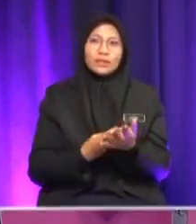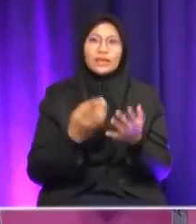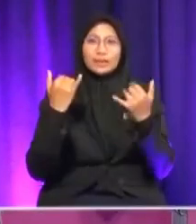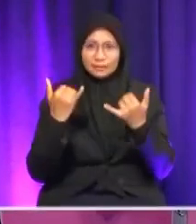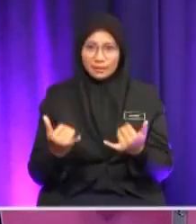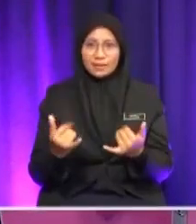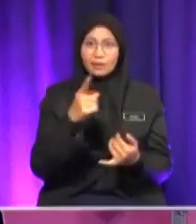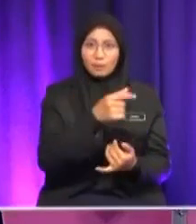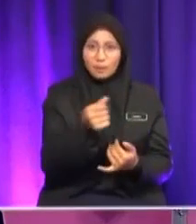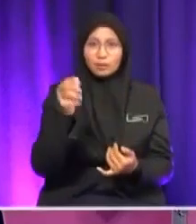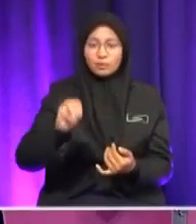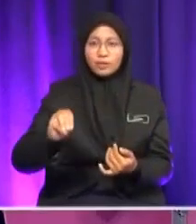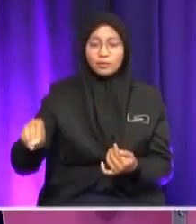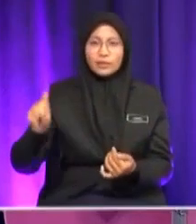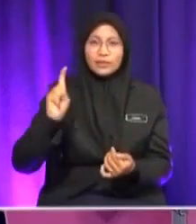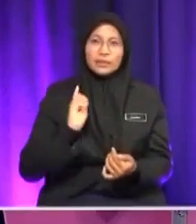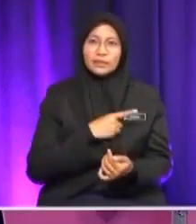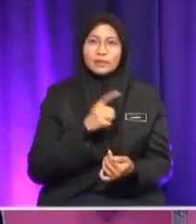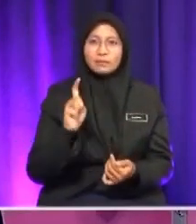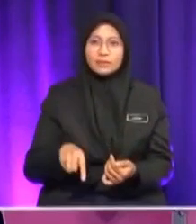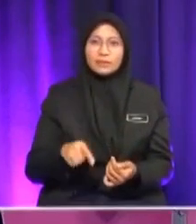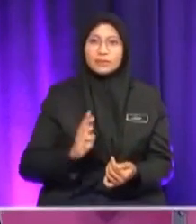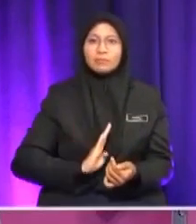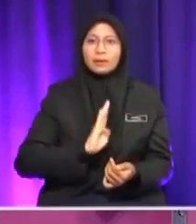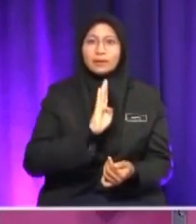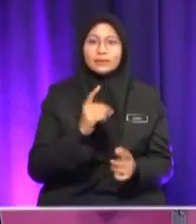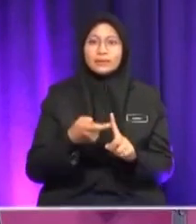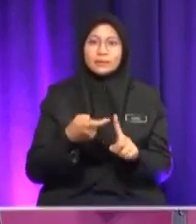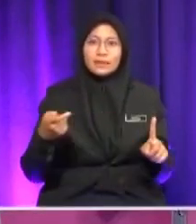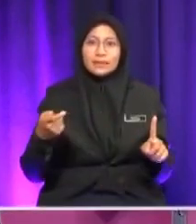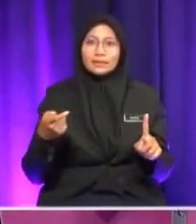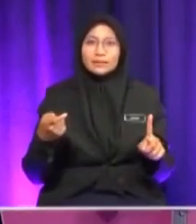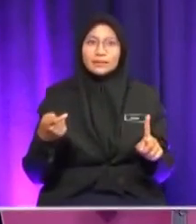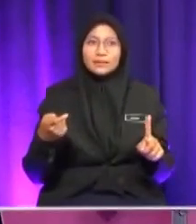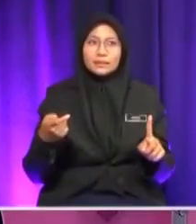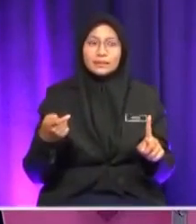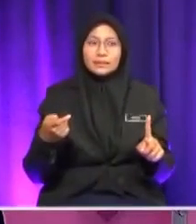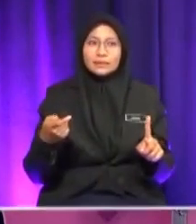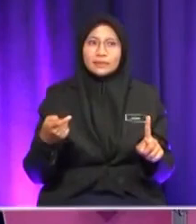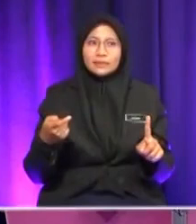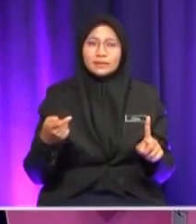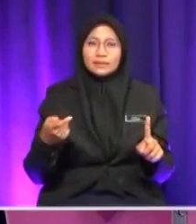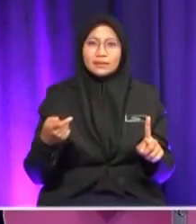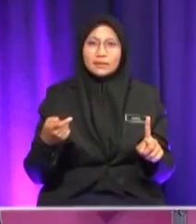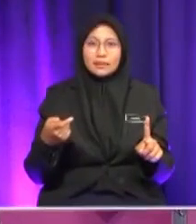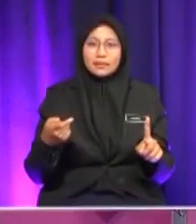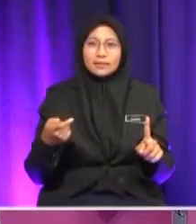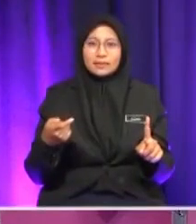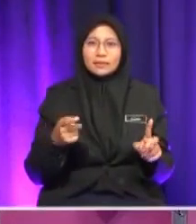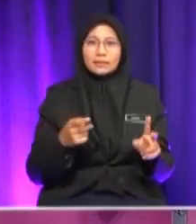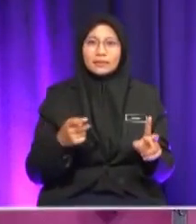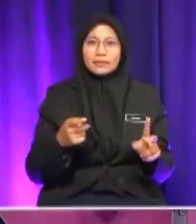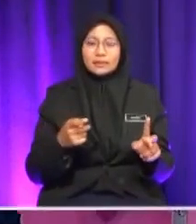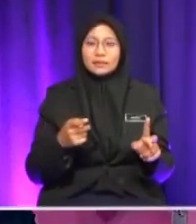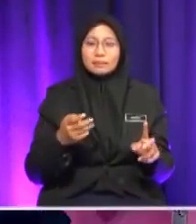bangga apabila kita bebas daripada isu muflis, ataupun kita kena bangga diri kita apabila kita bijak mengurus kewangan